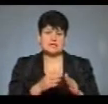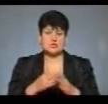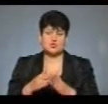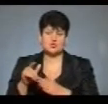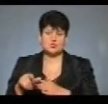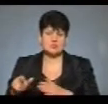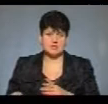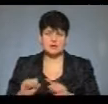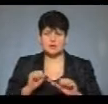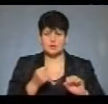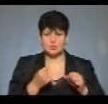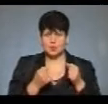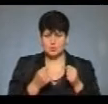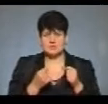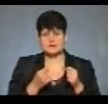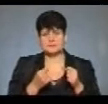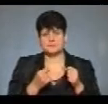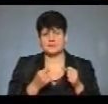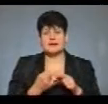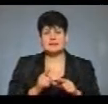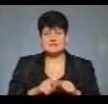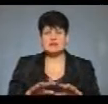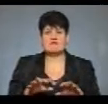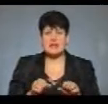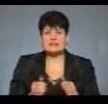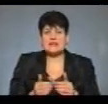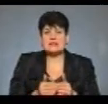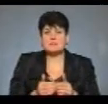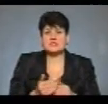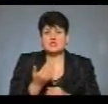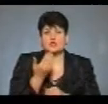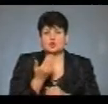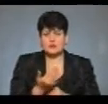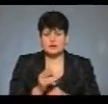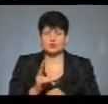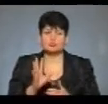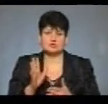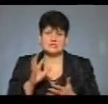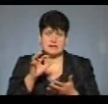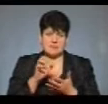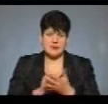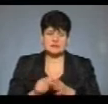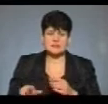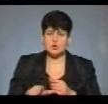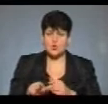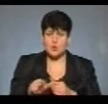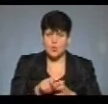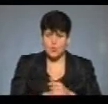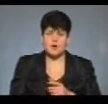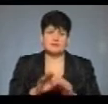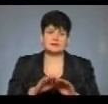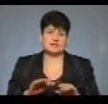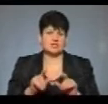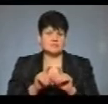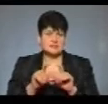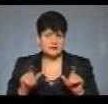їхні друзі, їхні колеги. Тобто, скажімо так, це влада найбільш наближена до них. Це ті, хто будуть займатися безпосередньо дорогами, дитячими